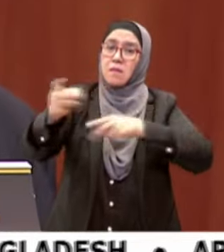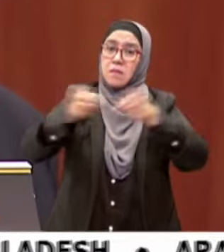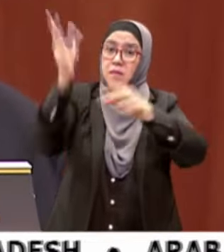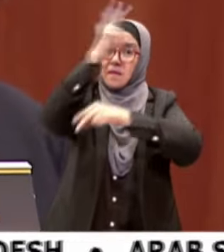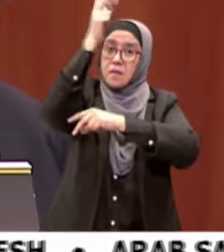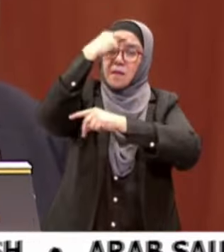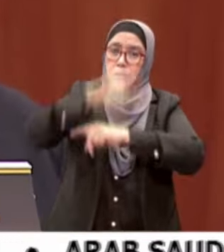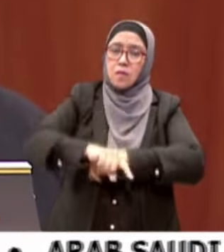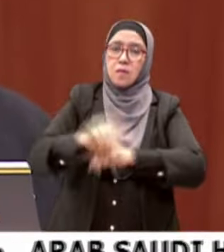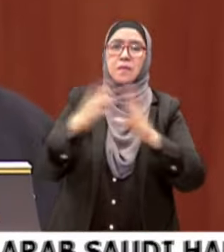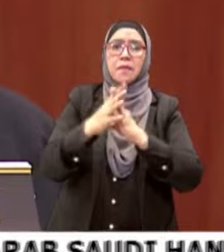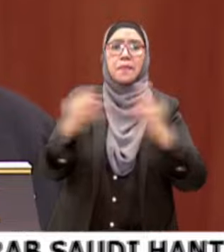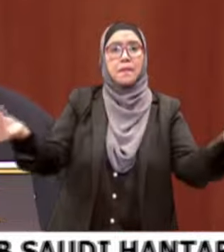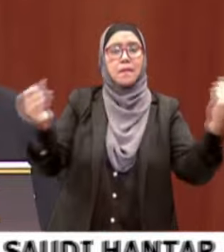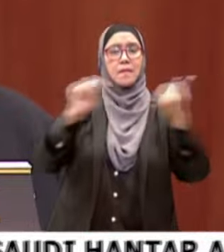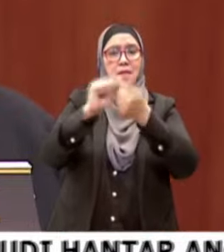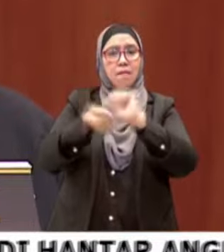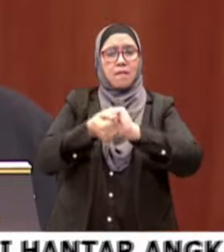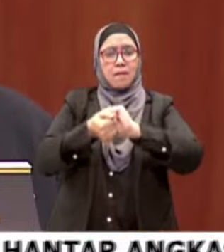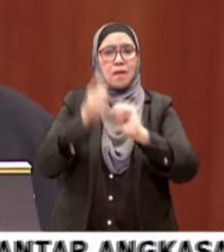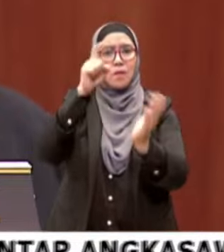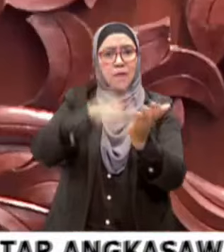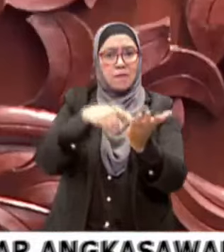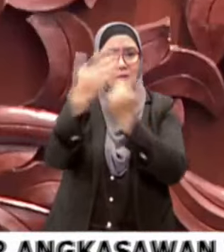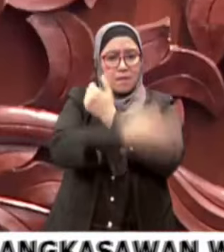ini sekian daripada typing